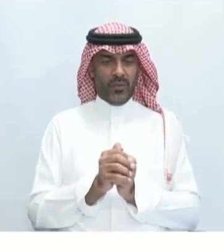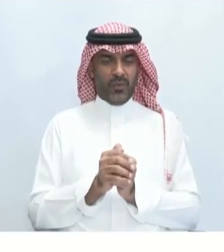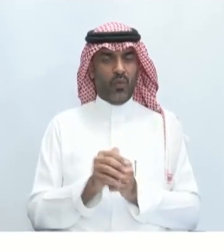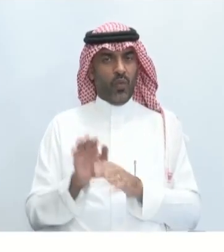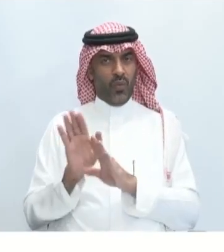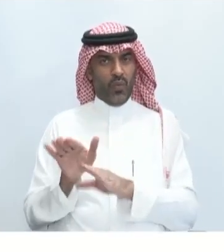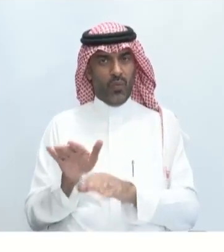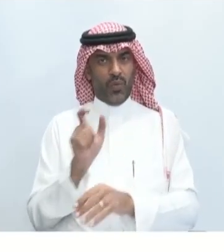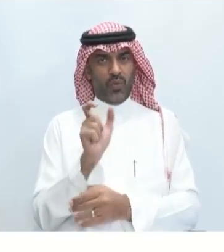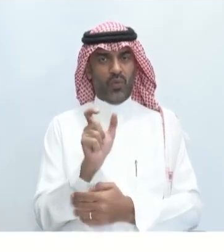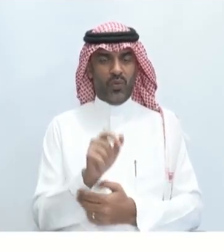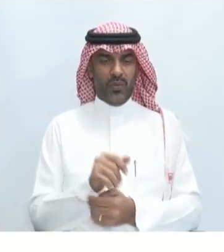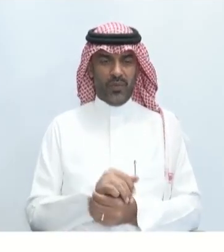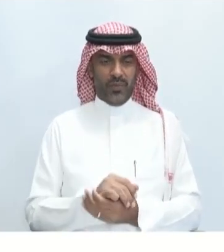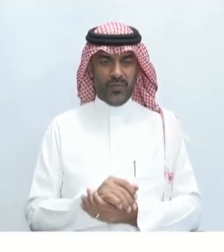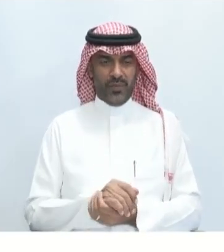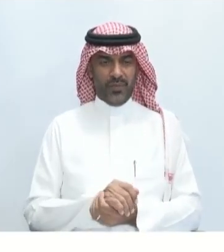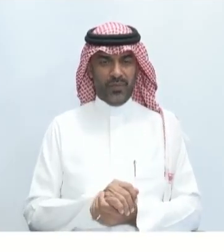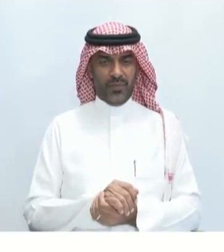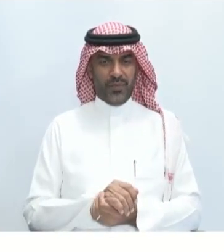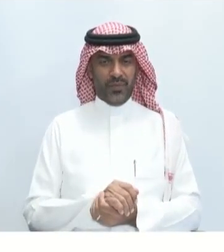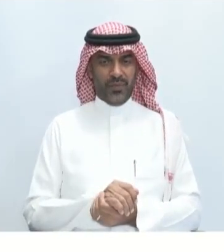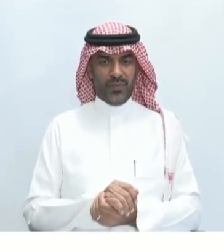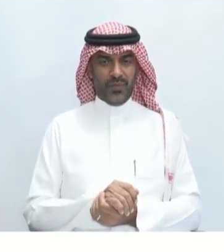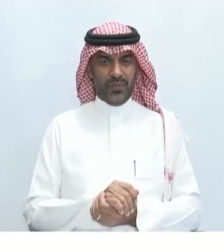ثبوت النون احسنتم